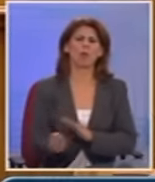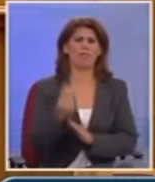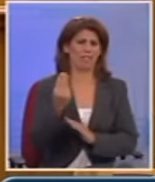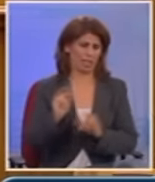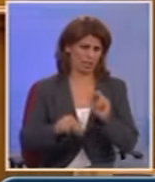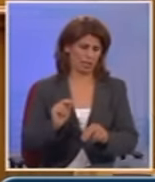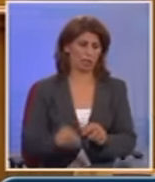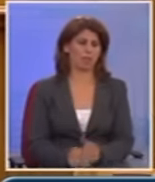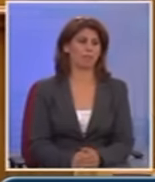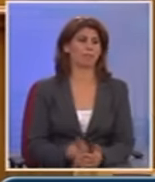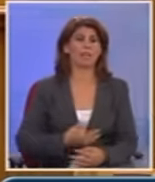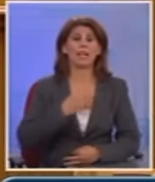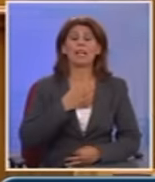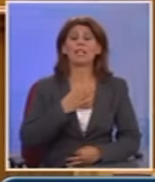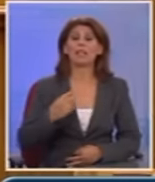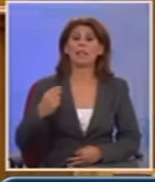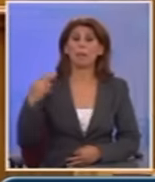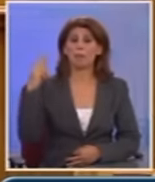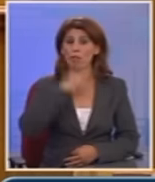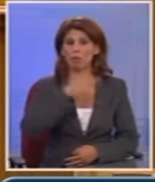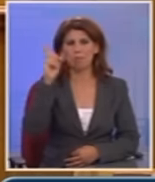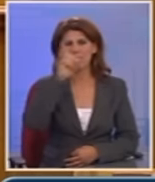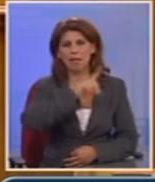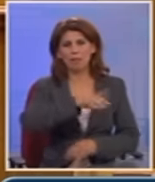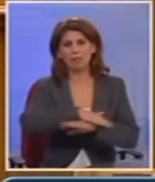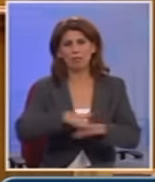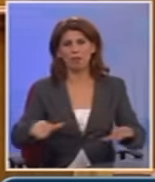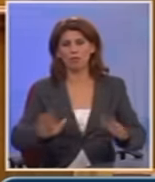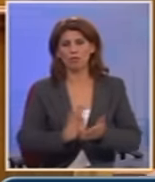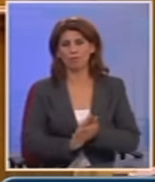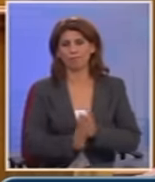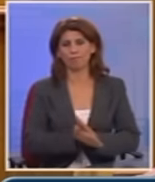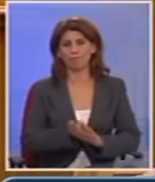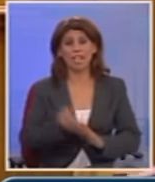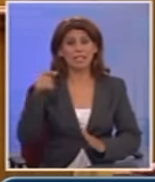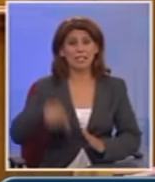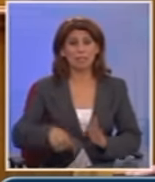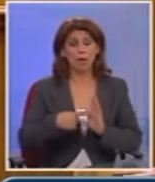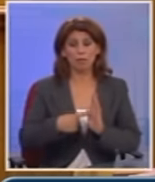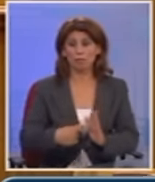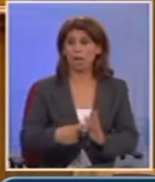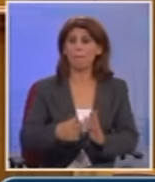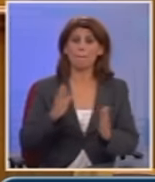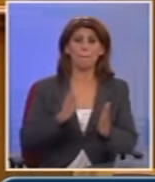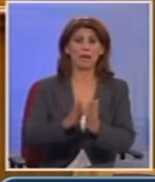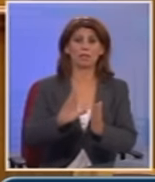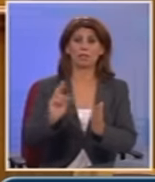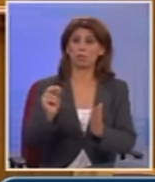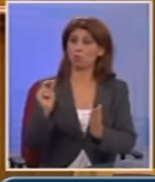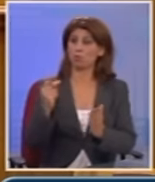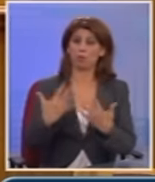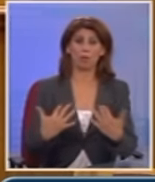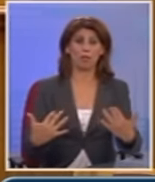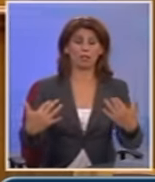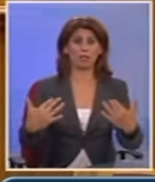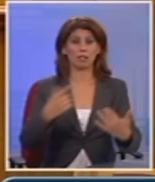Κύριε Πρωθυπουργέ, τα ψέματα τελείωσαν. Σήμερα ενώπιον της εθνικής αντιπροσωπείας είναι